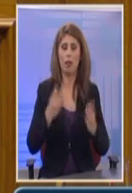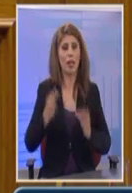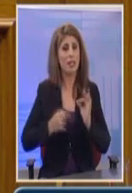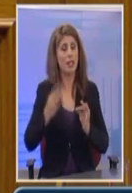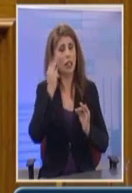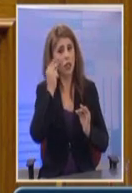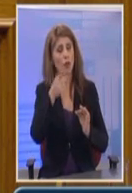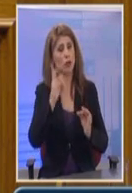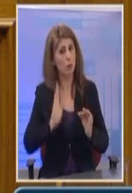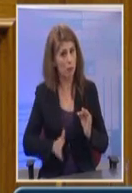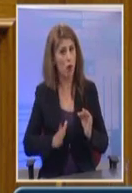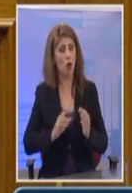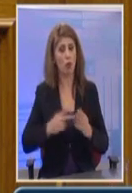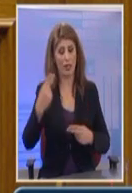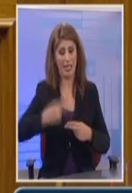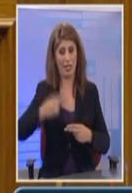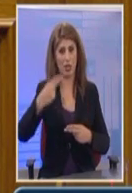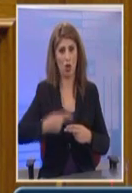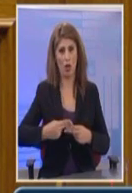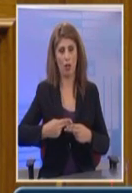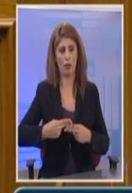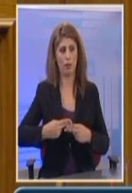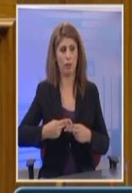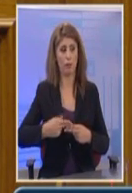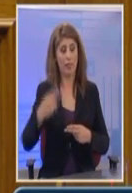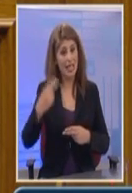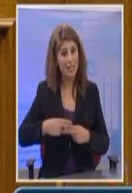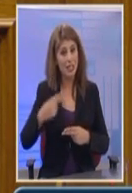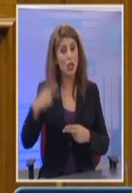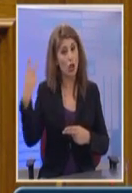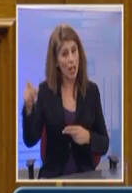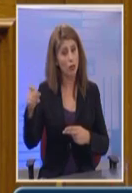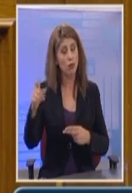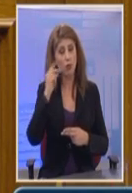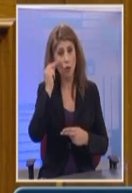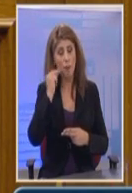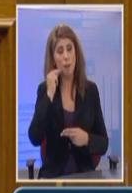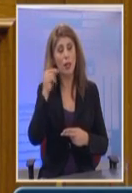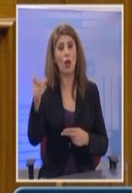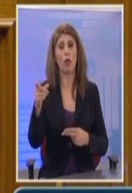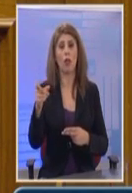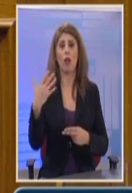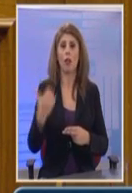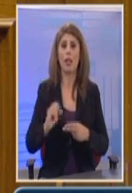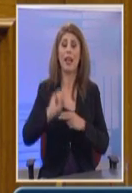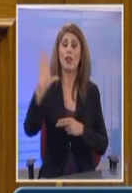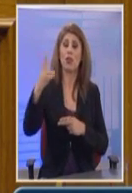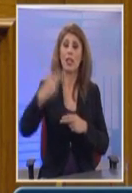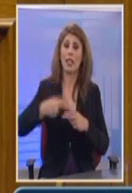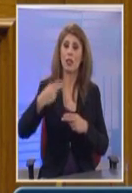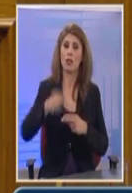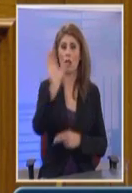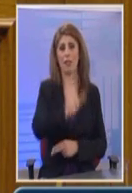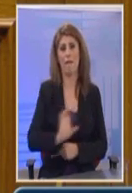τα Σκόπια ότι μπορεί τα σύνορά μας, τα σύνορά τους, να γίνουν εξωτερικά σύνορα